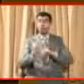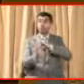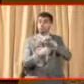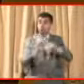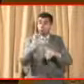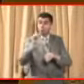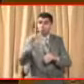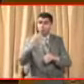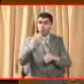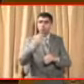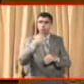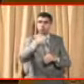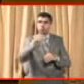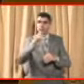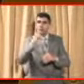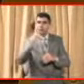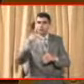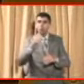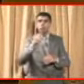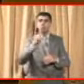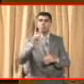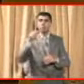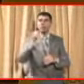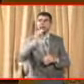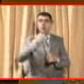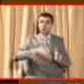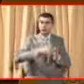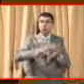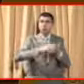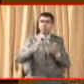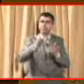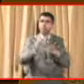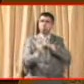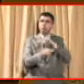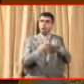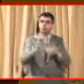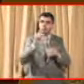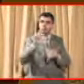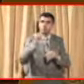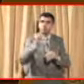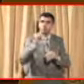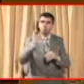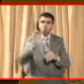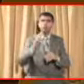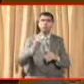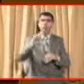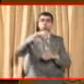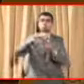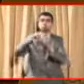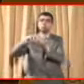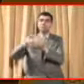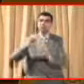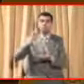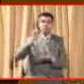ديال المواد الغذائية، راه كاين المشكل ديال الماء الصالح للشرب، اللي في الحقيقة راه واحد العدد ديال المناطق، نعطيكم مثال ديال